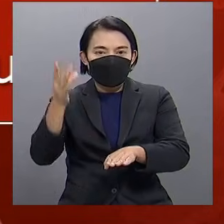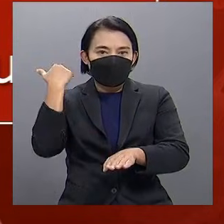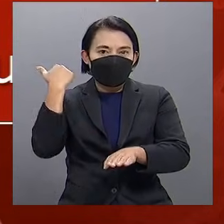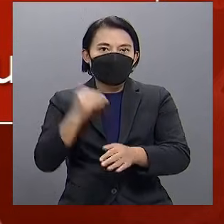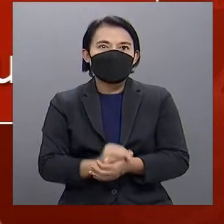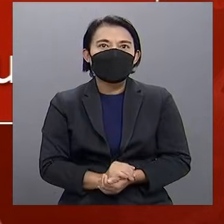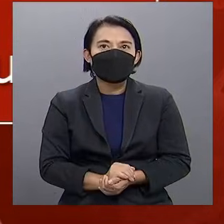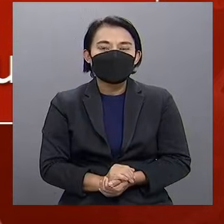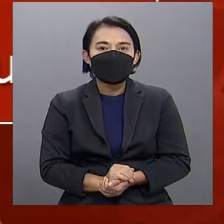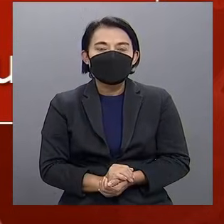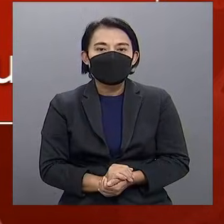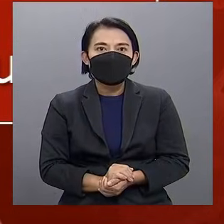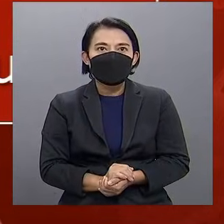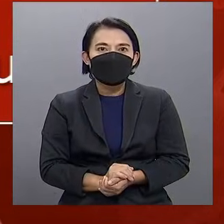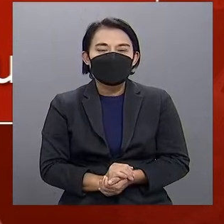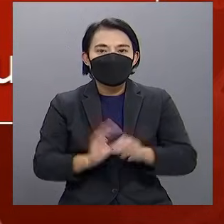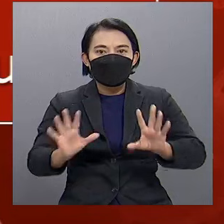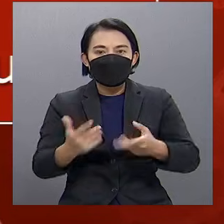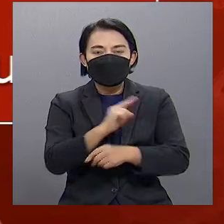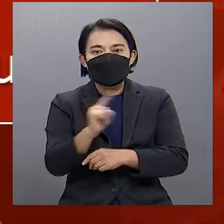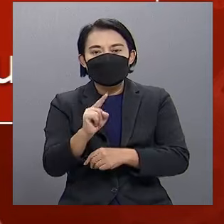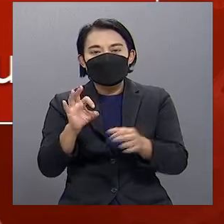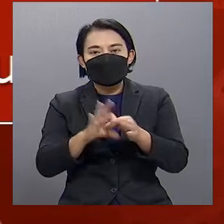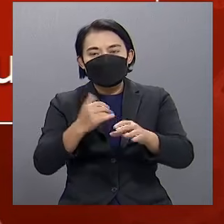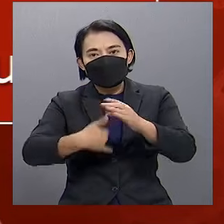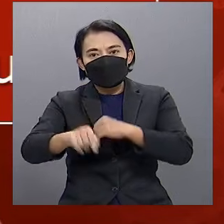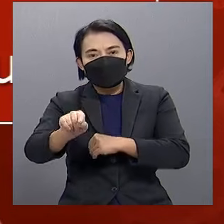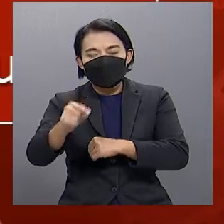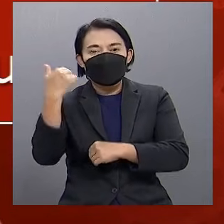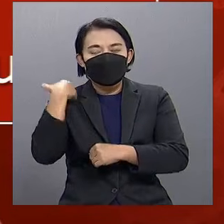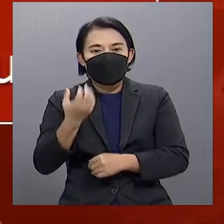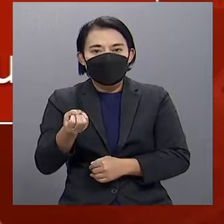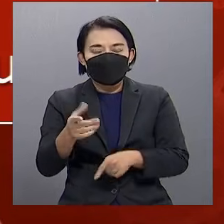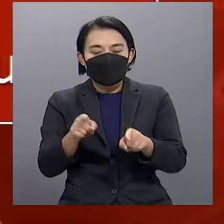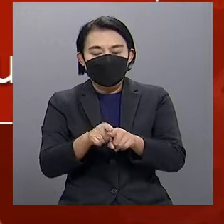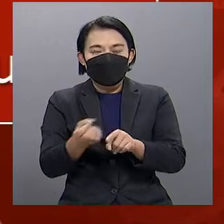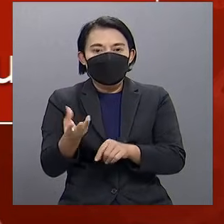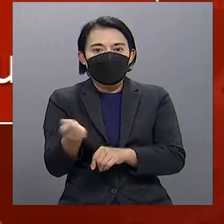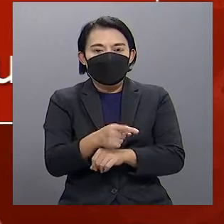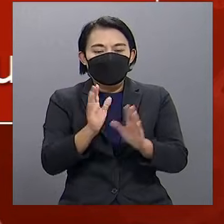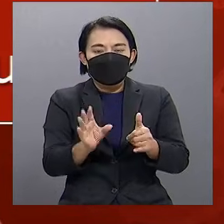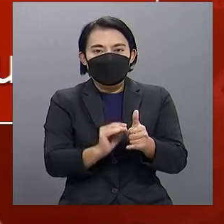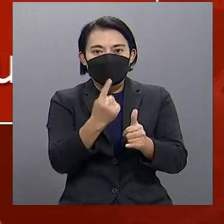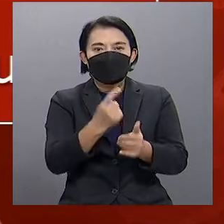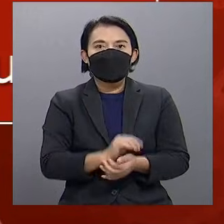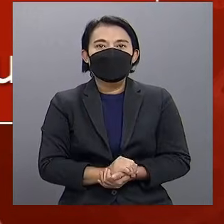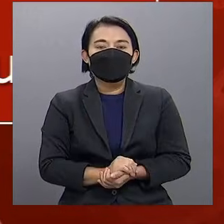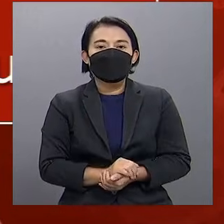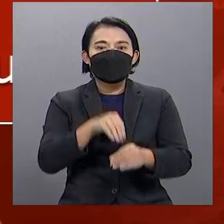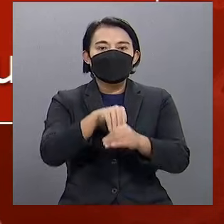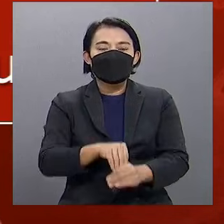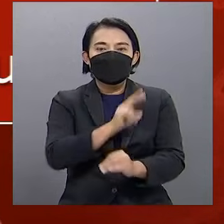การหายป่วยรายวันออกจากโรงพยาบาลรายวันที่ได้มากกว่าผู้ติดเชื้อรายใหม่และยังคงเหลือรักษาตัวอยู่ในระบบอี